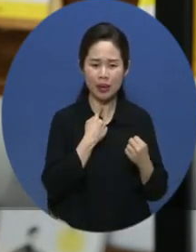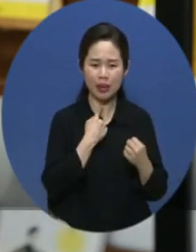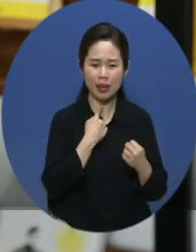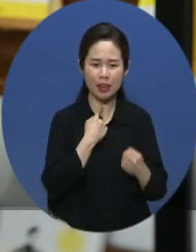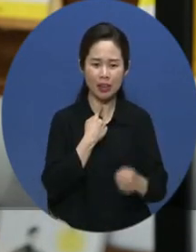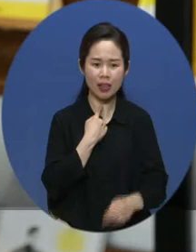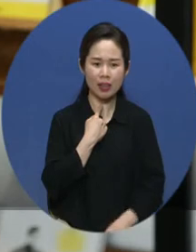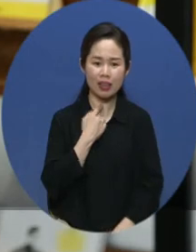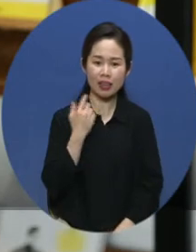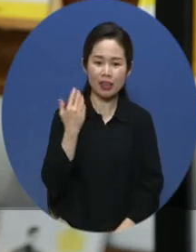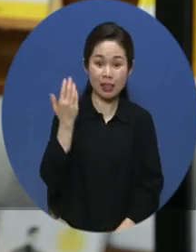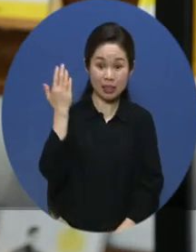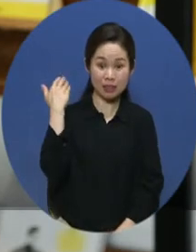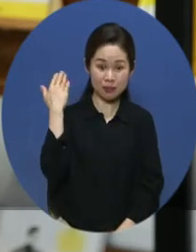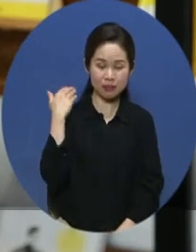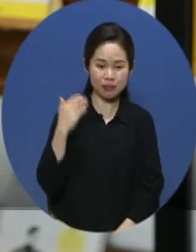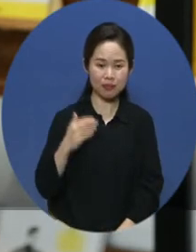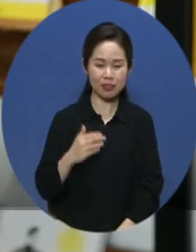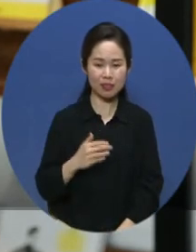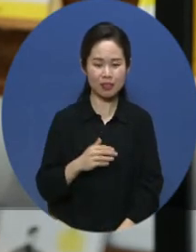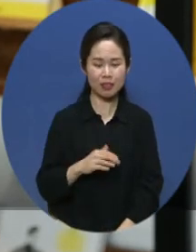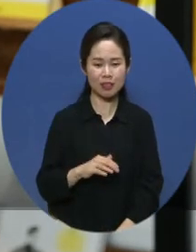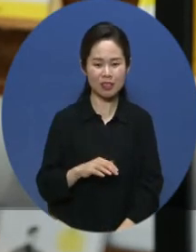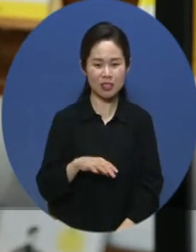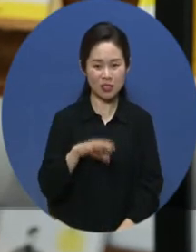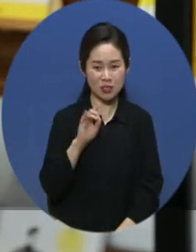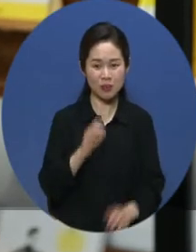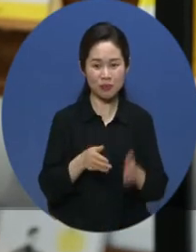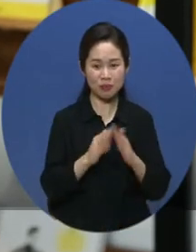당시까지는 저희의 어떤